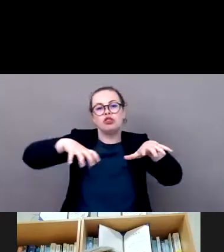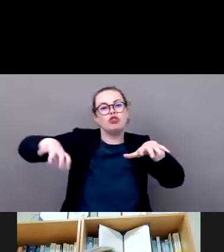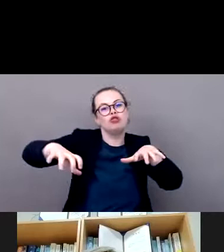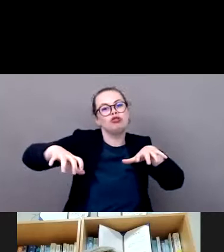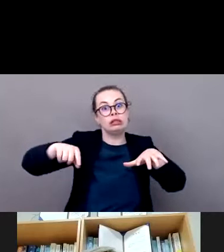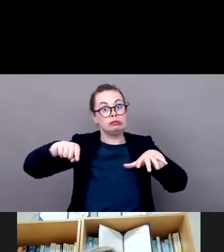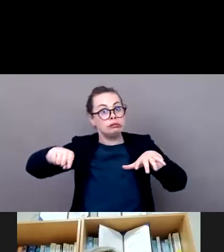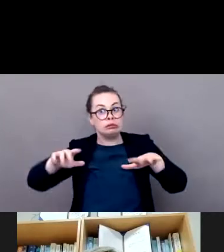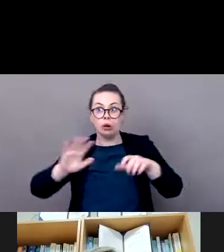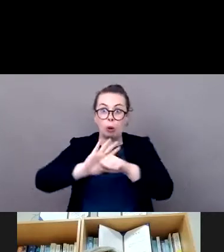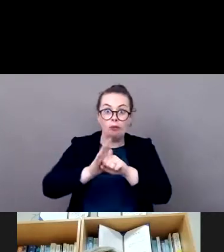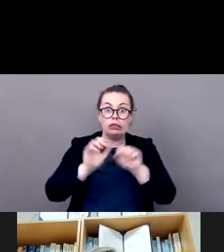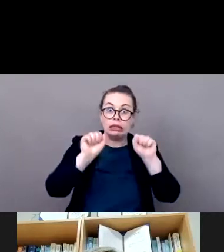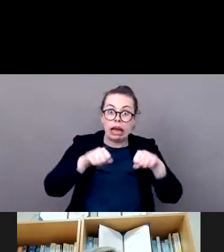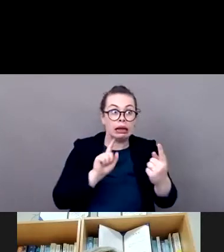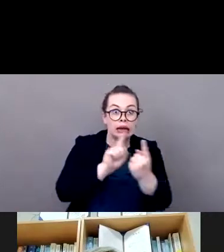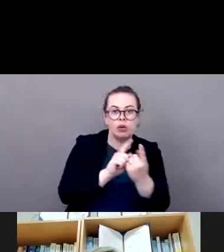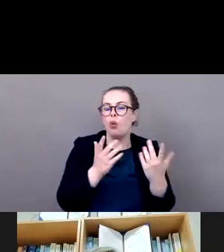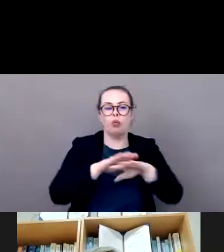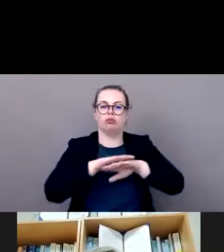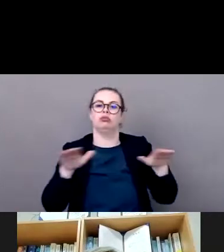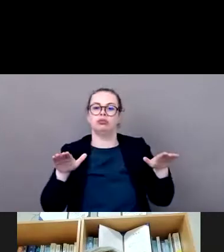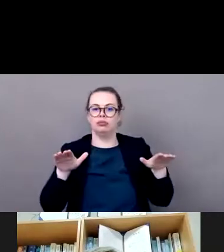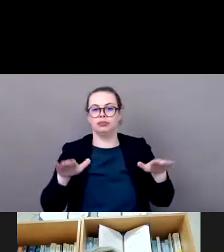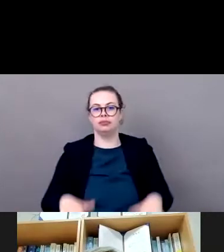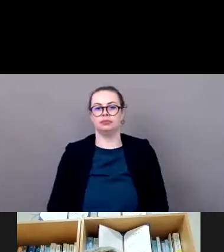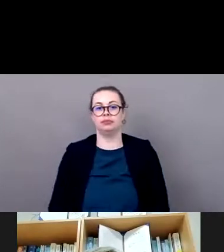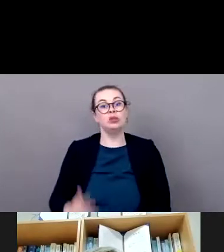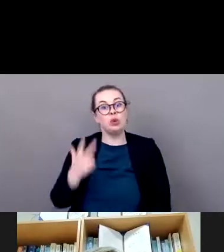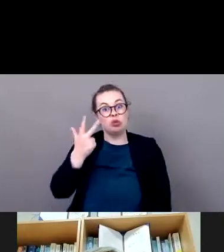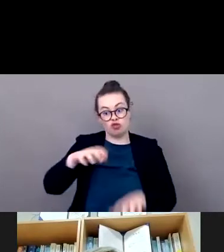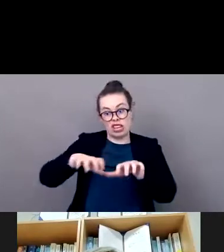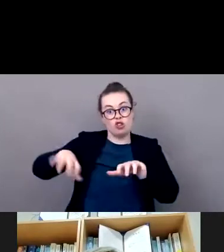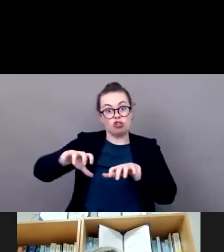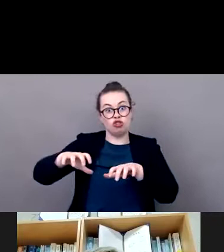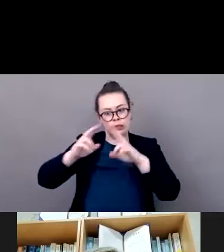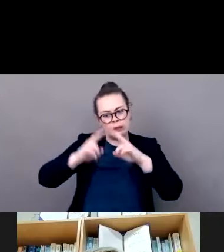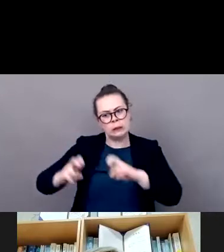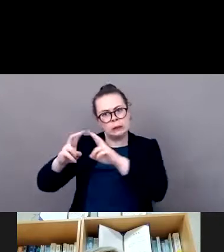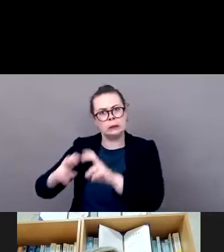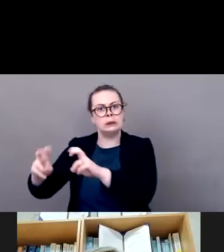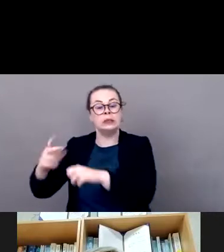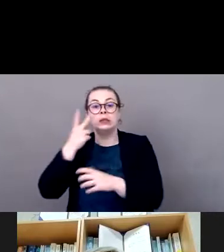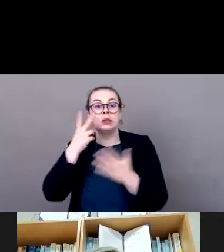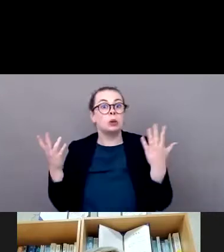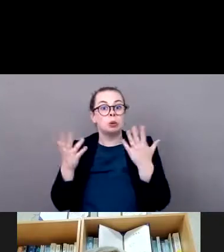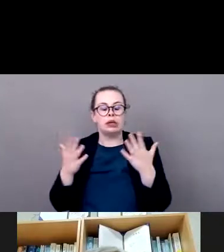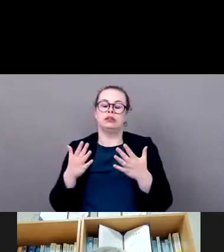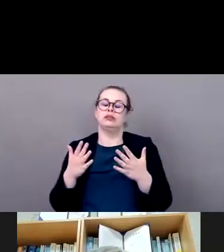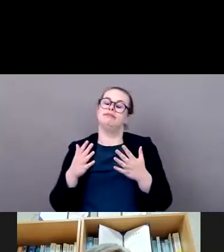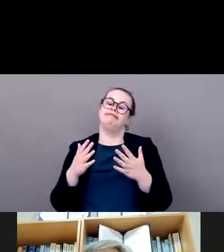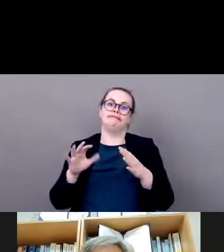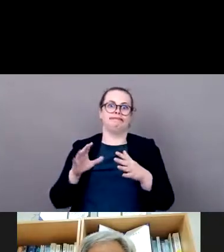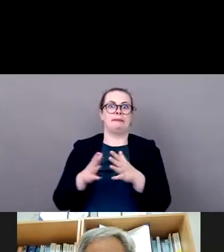en fonction de la situation sanitaire des différents pays. Les 3 études ont indiqué que les